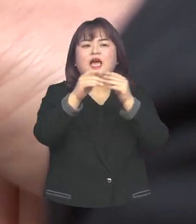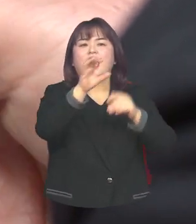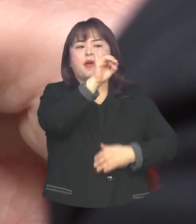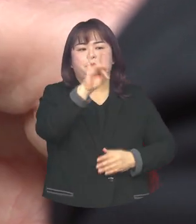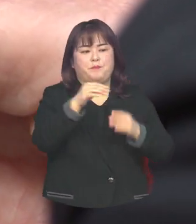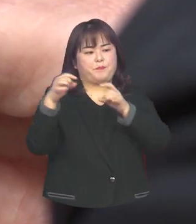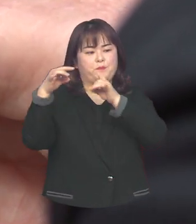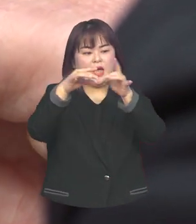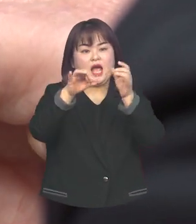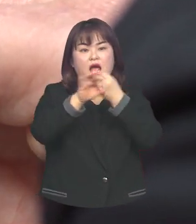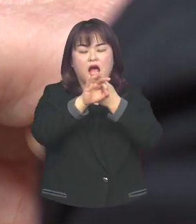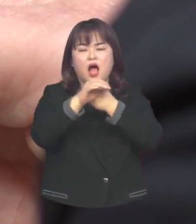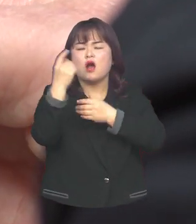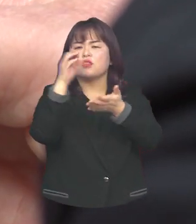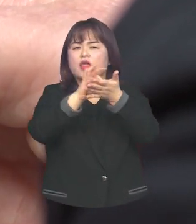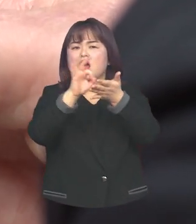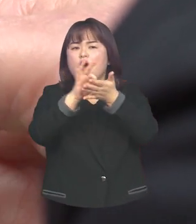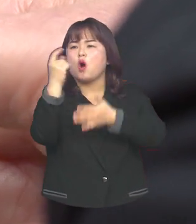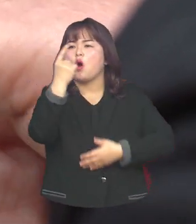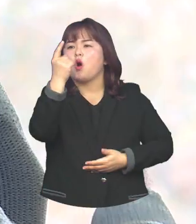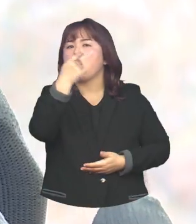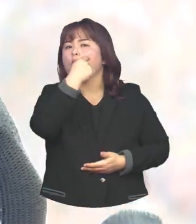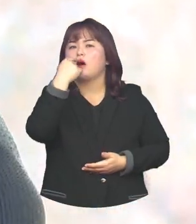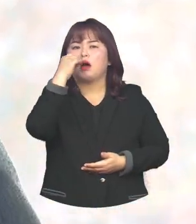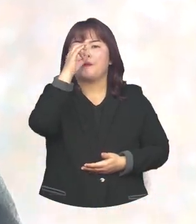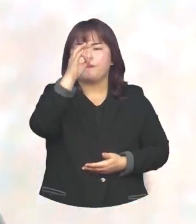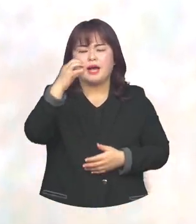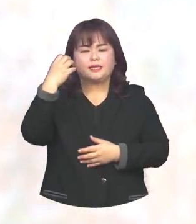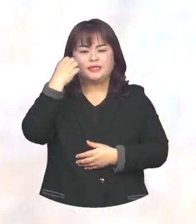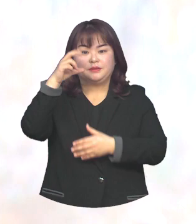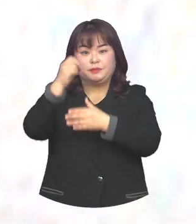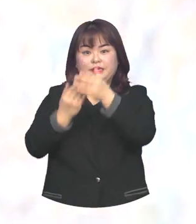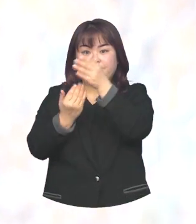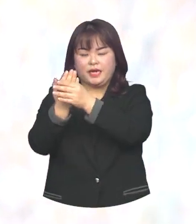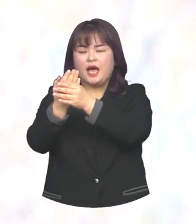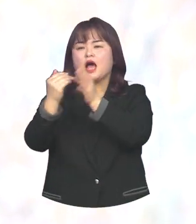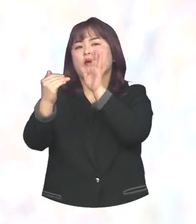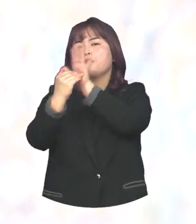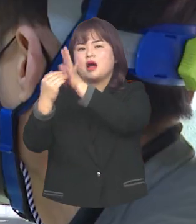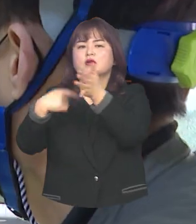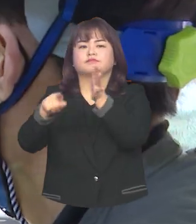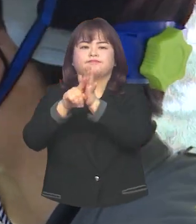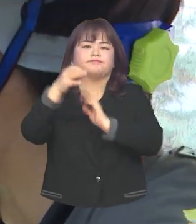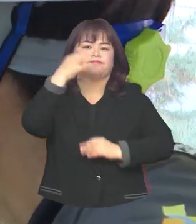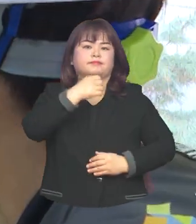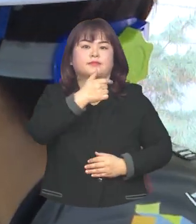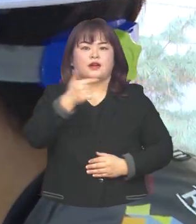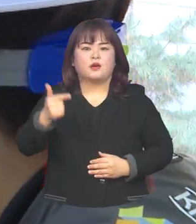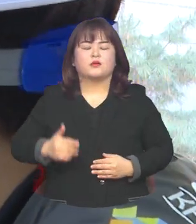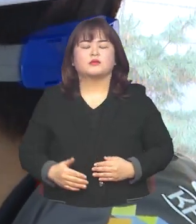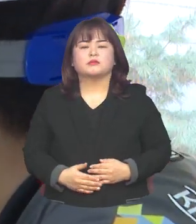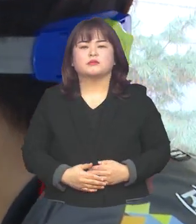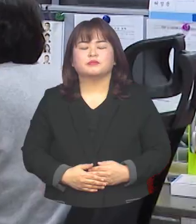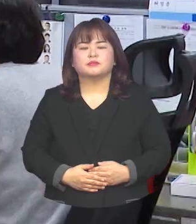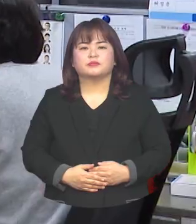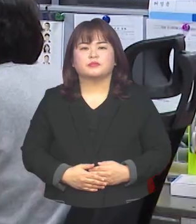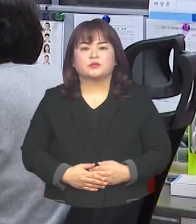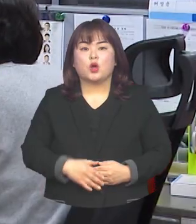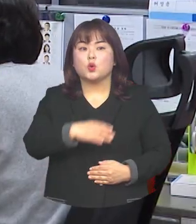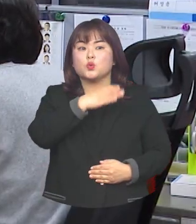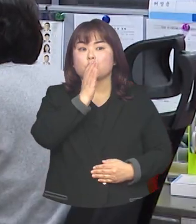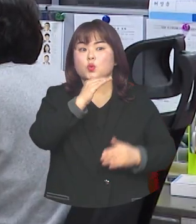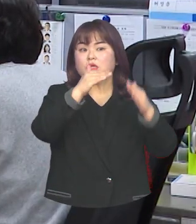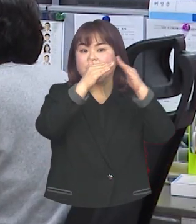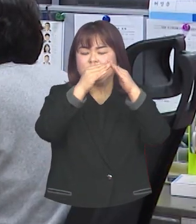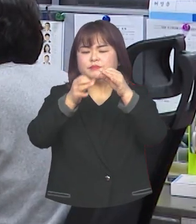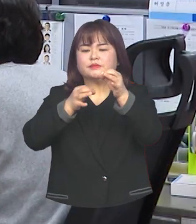통해 실시간 전기 사용량을 확인하는 한편 이상 전류를 감지해 안전사고를 예방하는 데 효과적입니다.